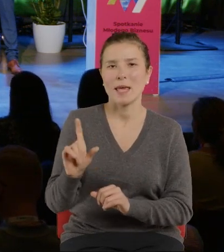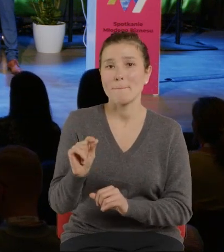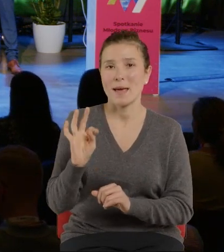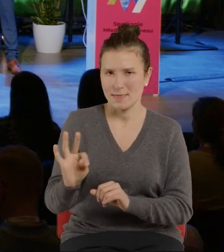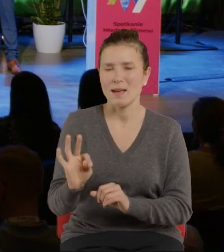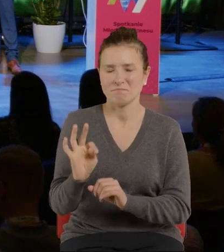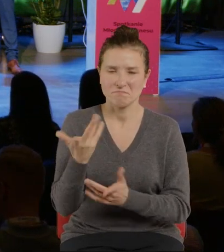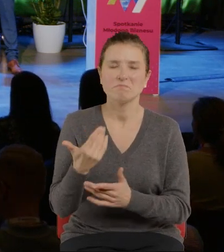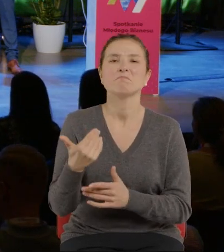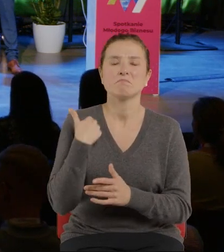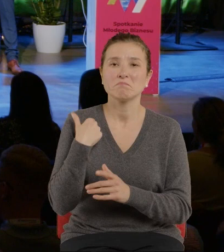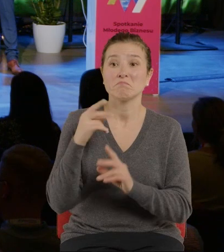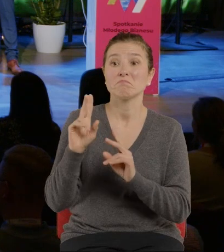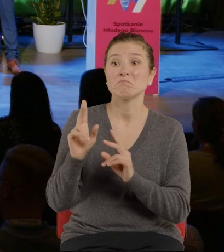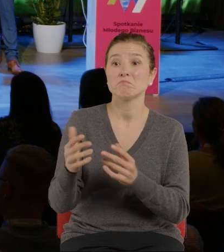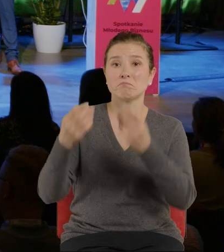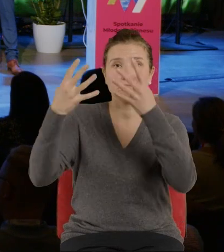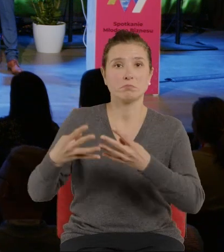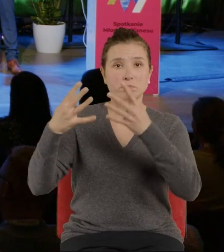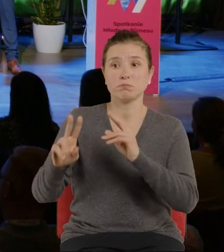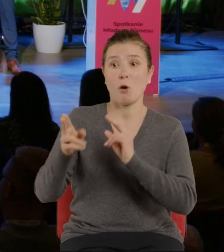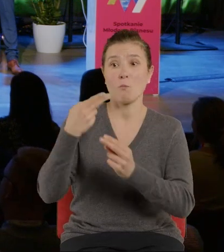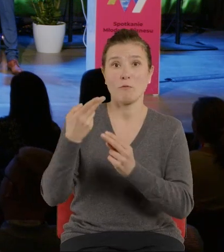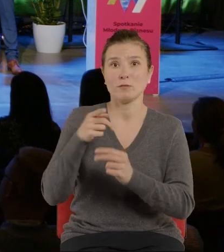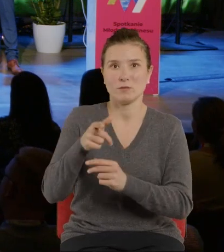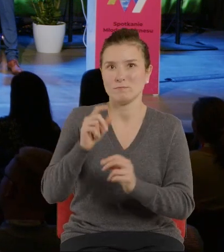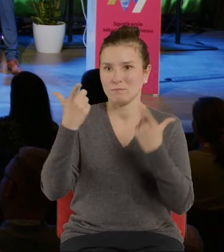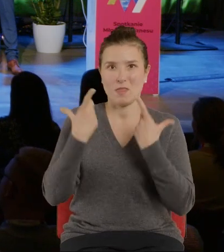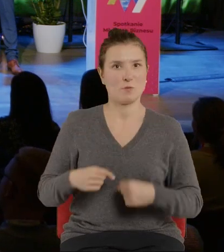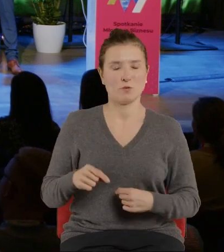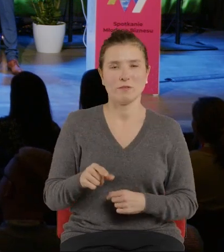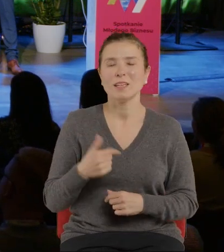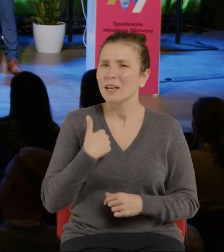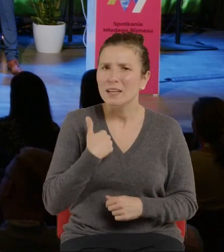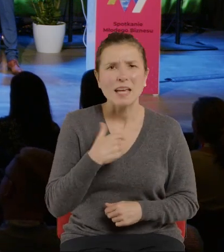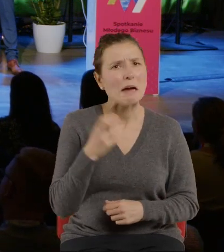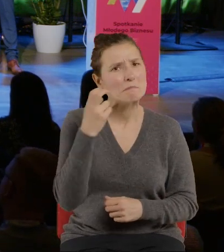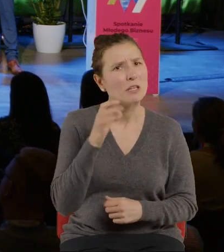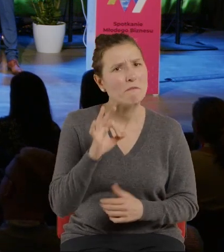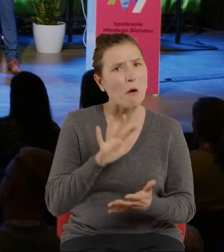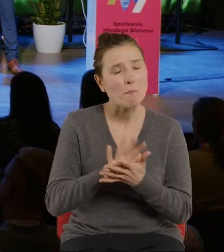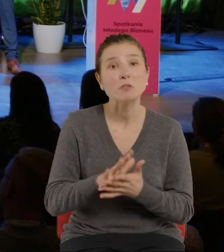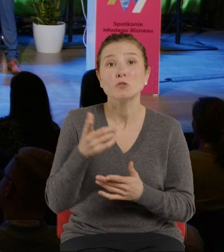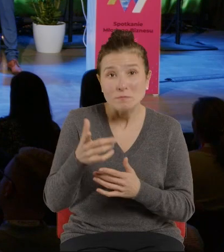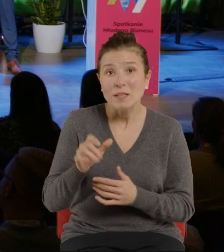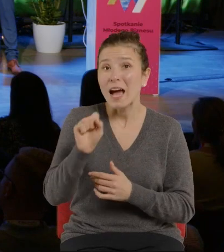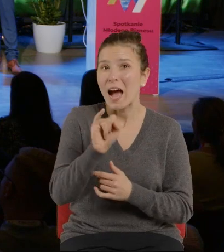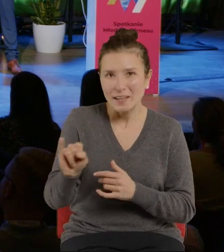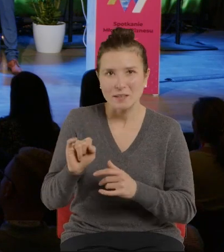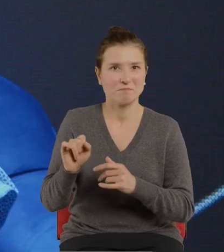Ci wygenerować odpowiedź, której się nie spodziewałaś. I jestem ciekawy Twojej opinii, czy według Ciebie AI jest kreatywna?